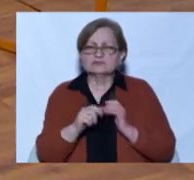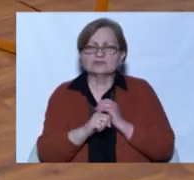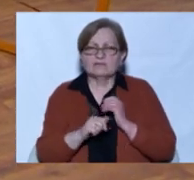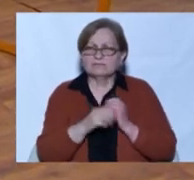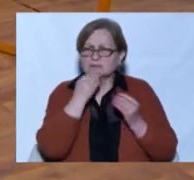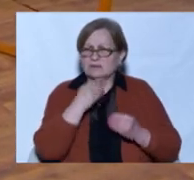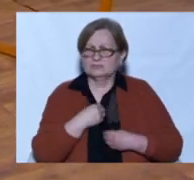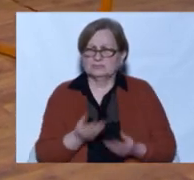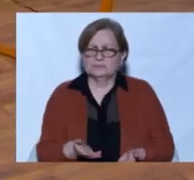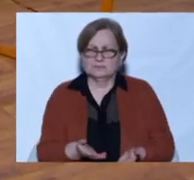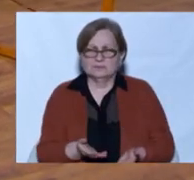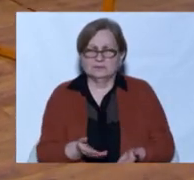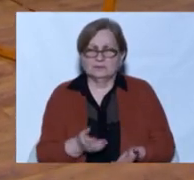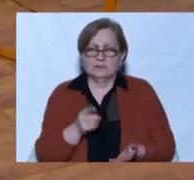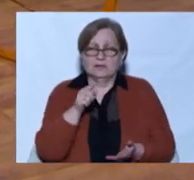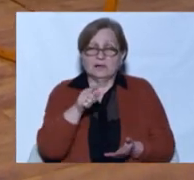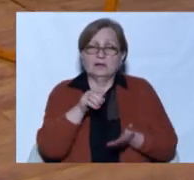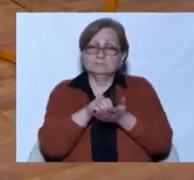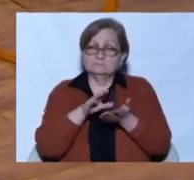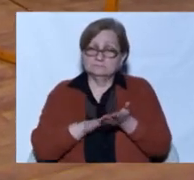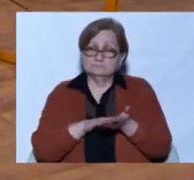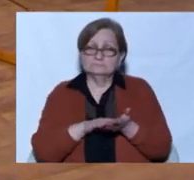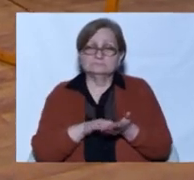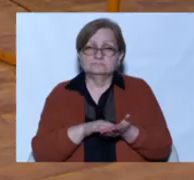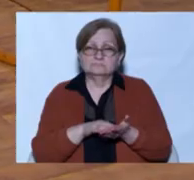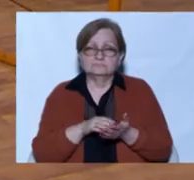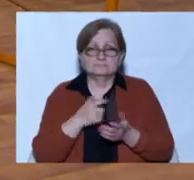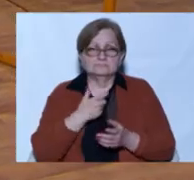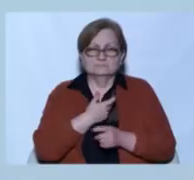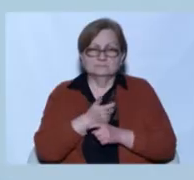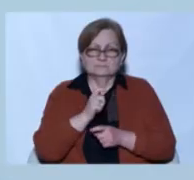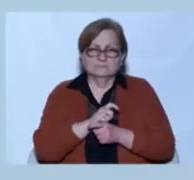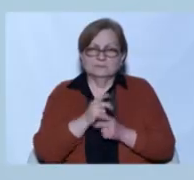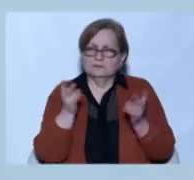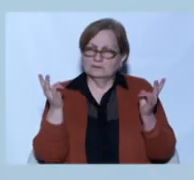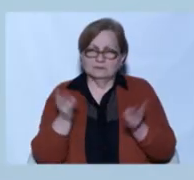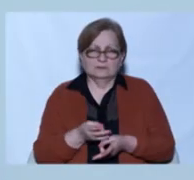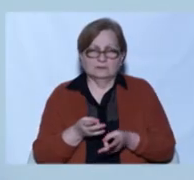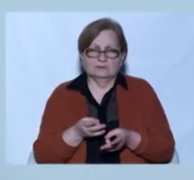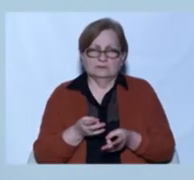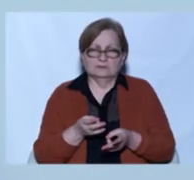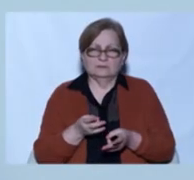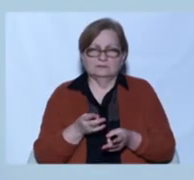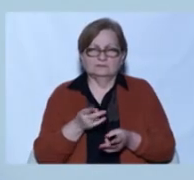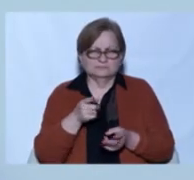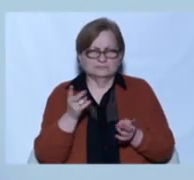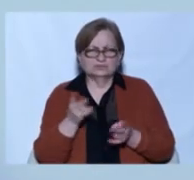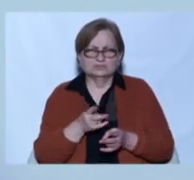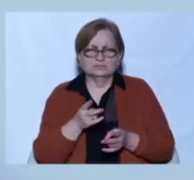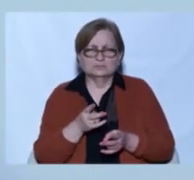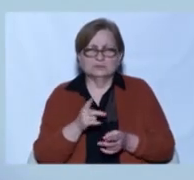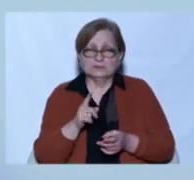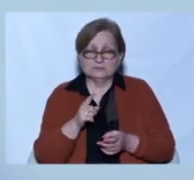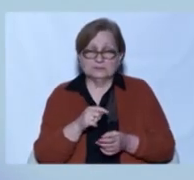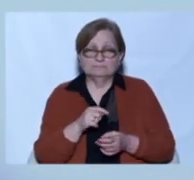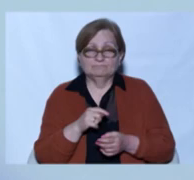გვეხმარება? კითხვა ჩანიშვნებით ძალიან საჭირო მეთოდია,